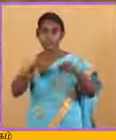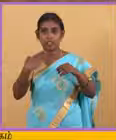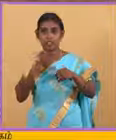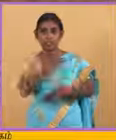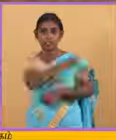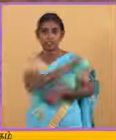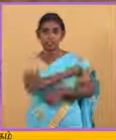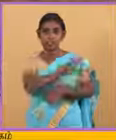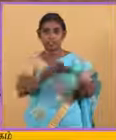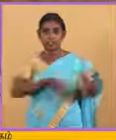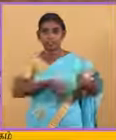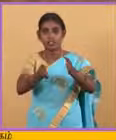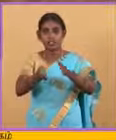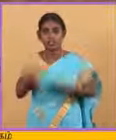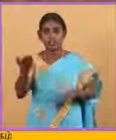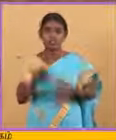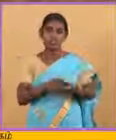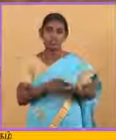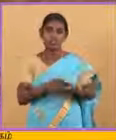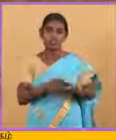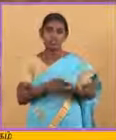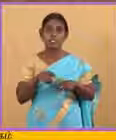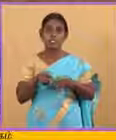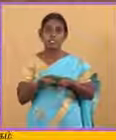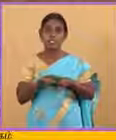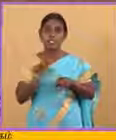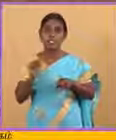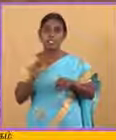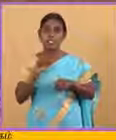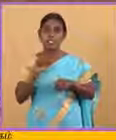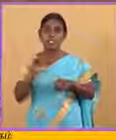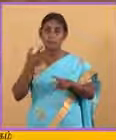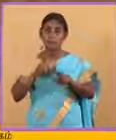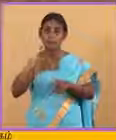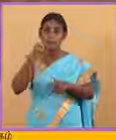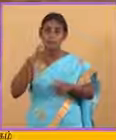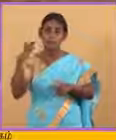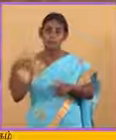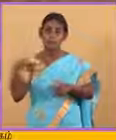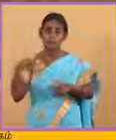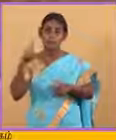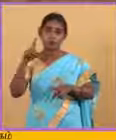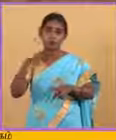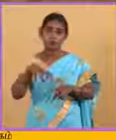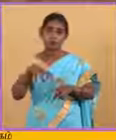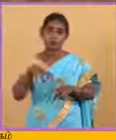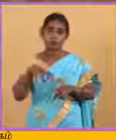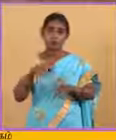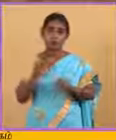சென்றார். அங்கு விச்சிமலை என்ற ஊர் இருந்தது. அந்த விச்சிமலையில்